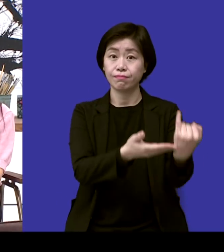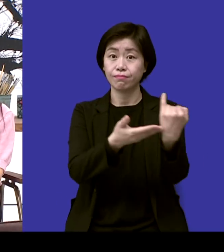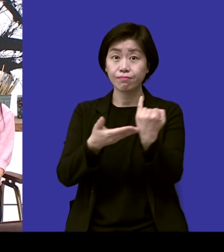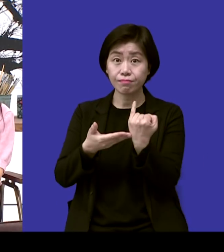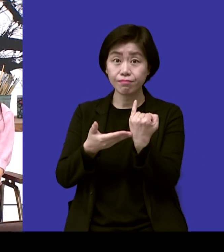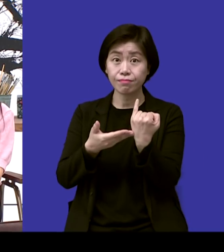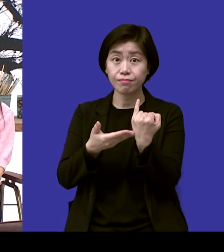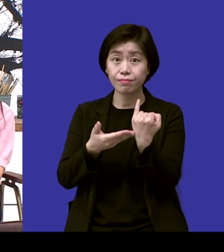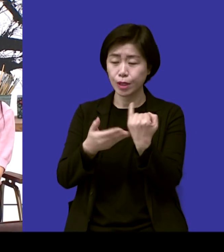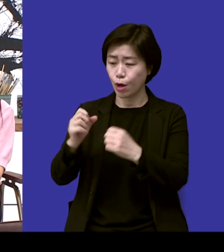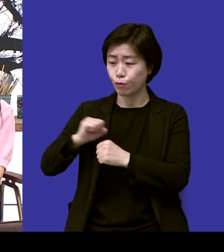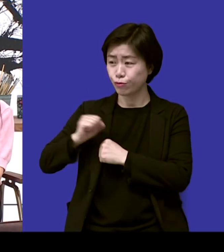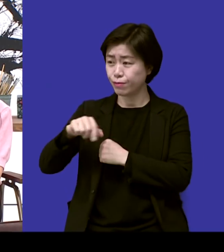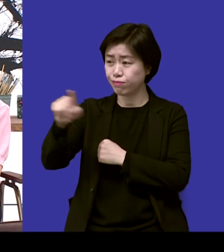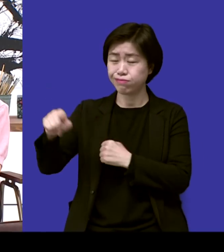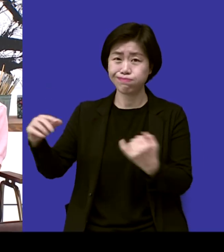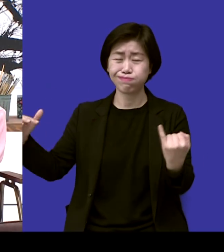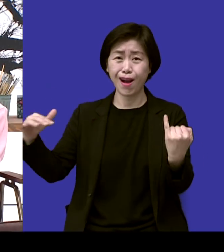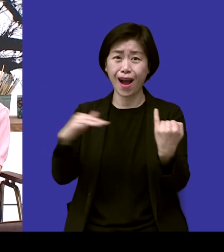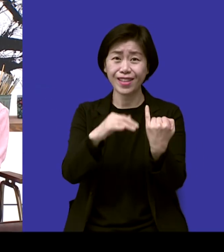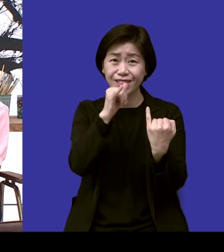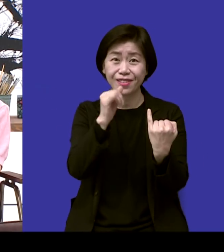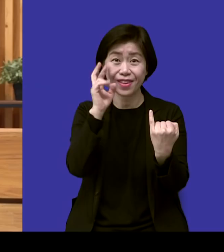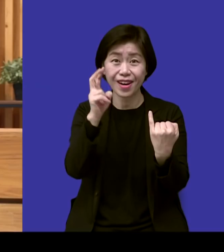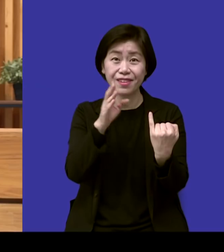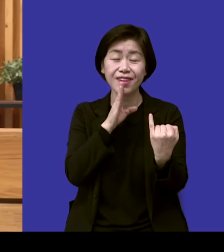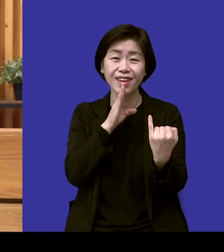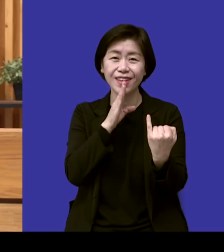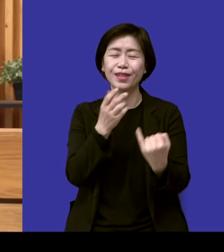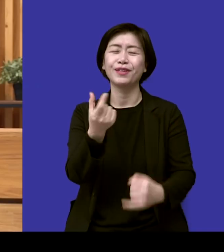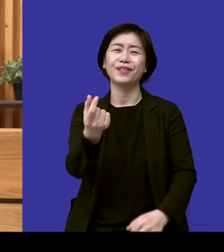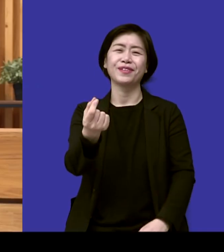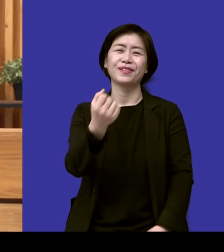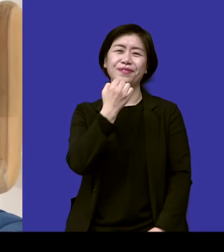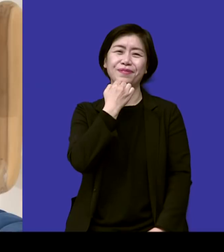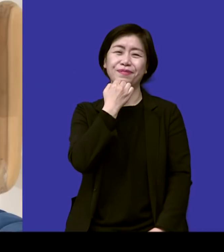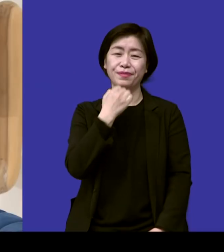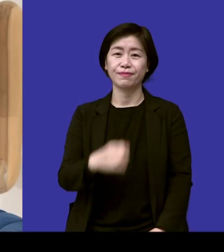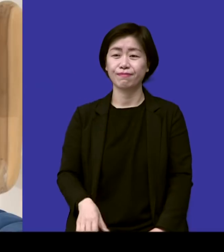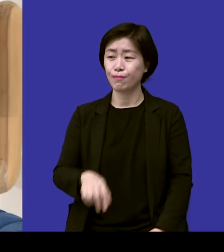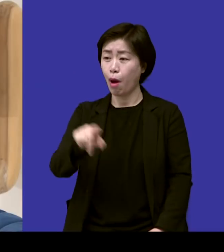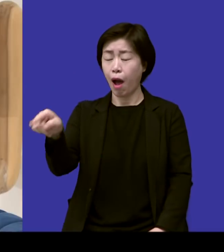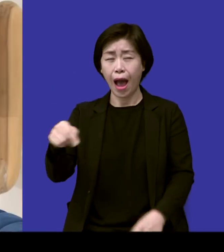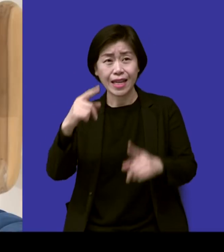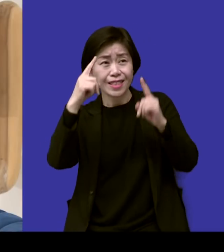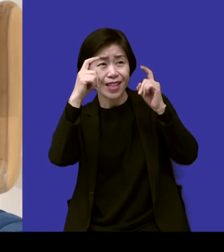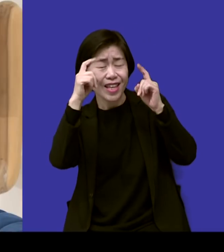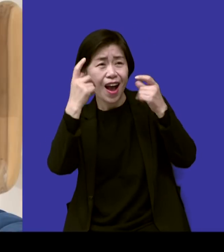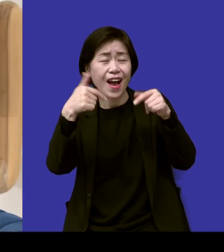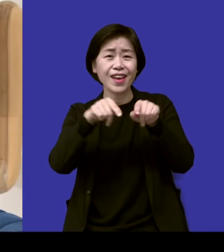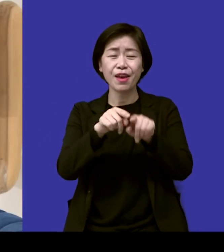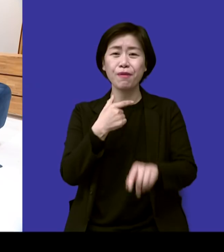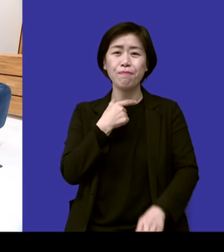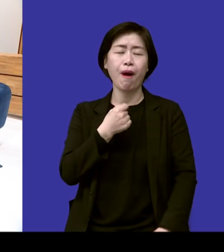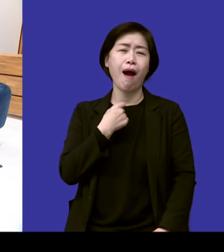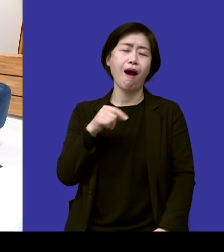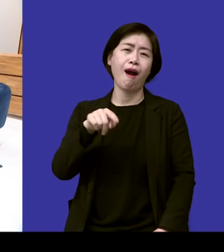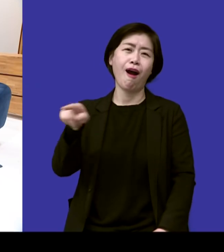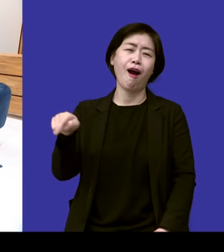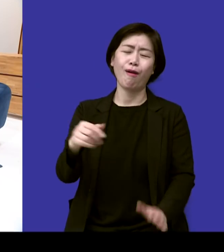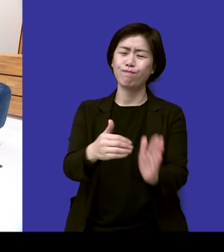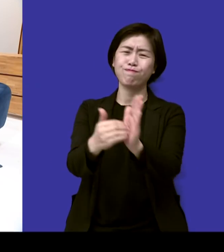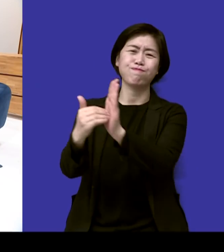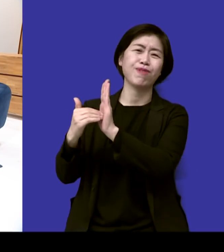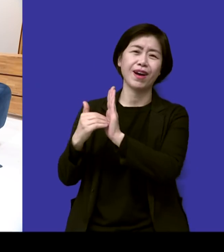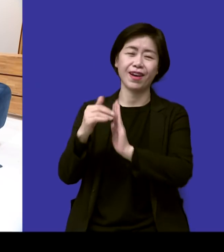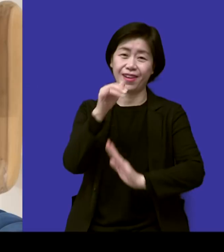대부흥이 일어났겠는데요. 정말요? 네. 얼마나 심했냐면 이 군인들이 사진을 찍겠다고 여기를 아예 막은 거예요. 당연하죠. 아,